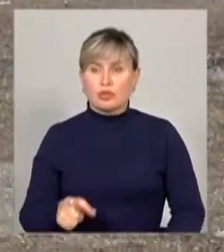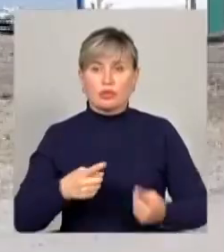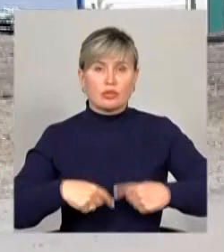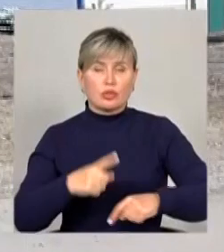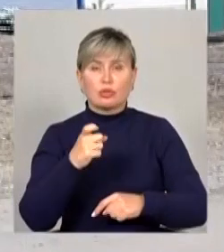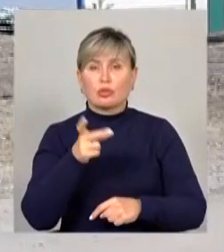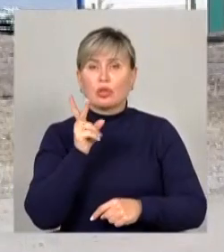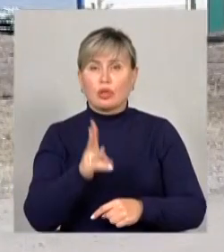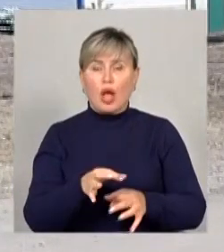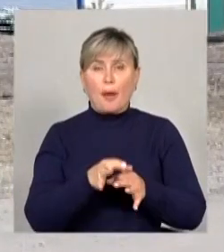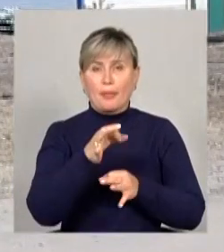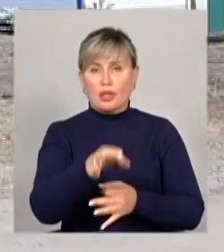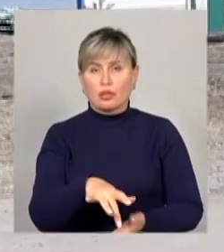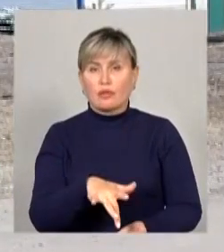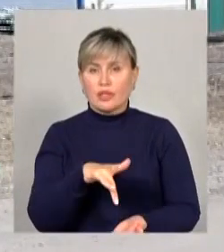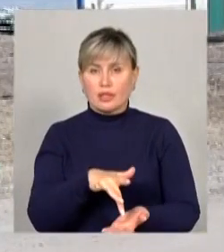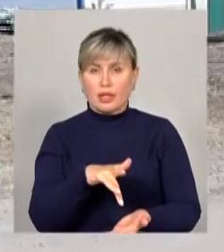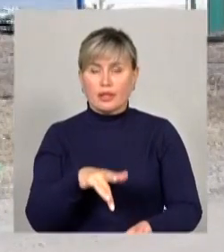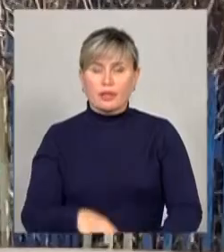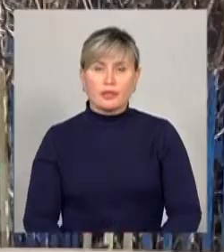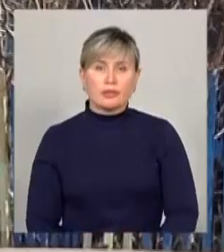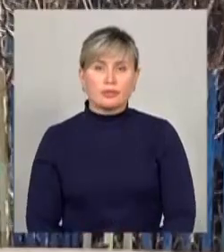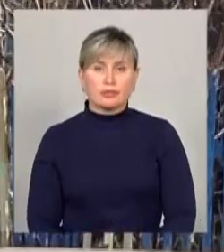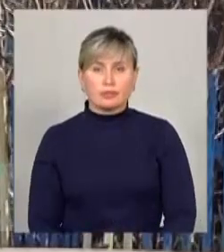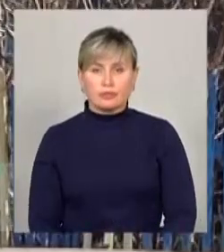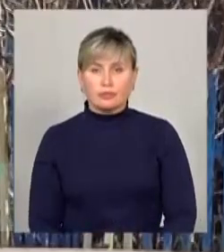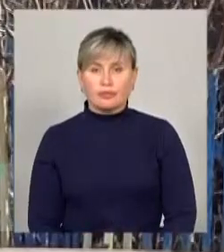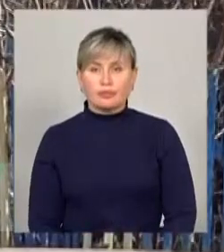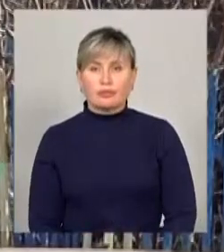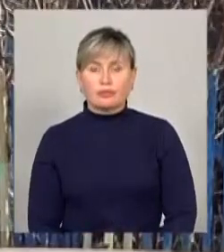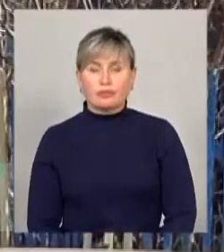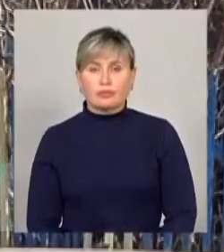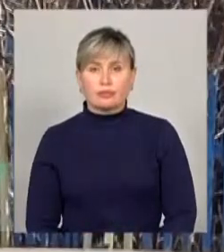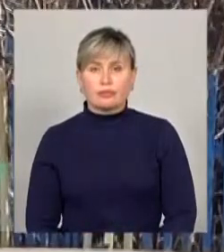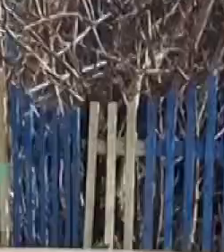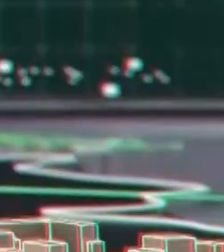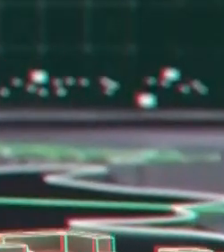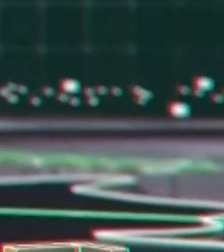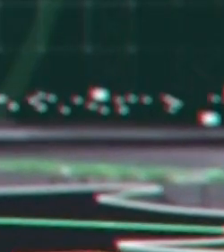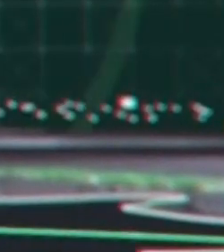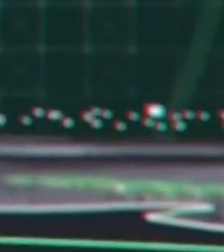100 километрах от областного центра. Нургуль Алина, Азамат Юлбаев, телеканал Алматы, Североказахстанская область.